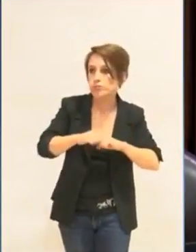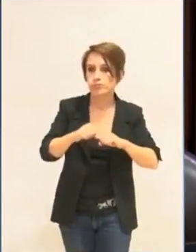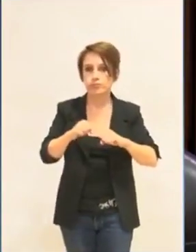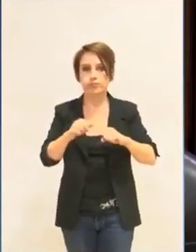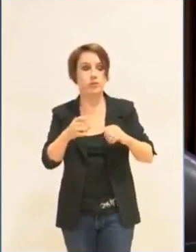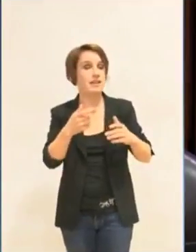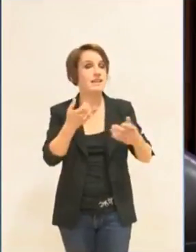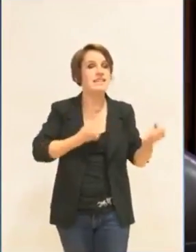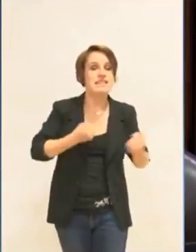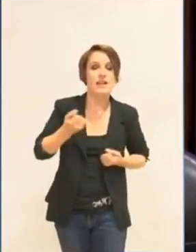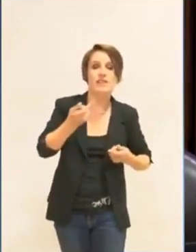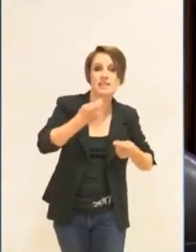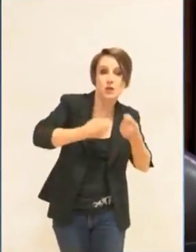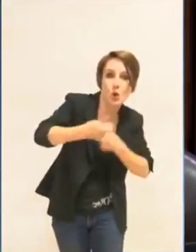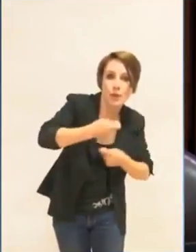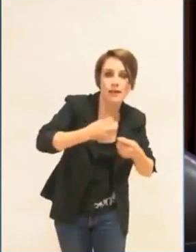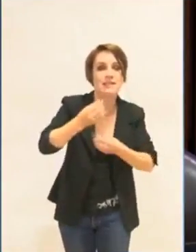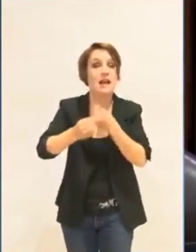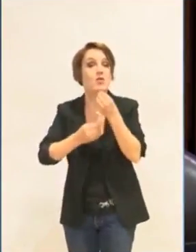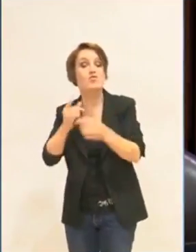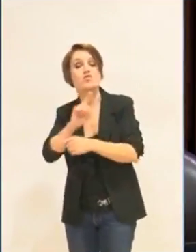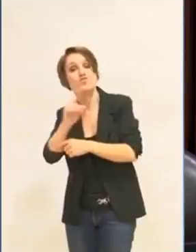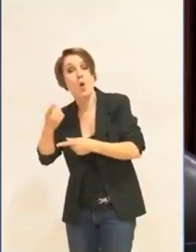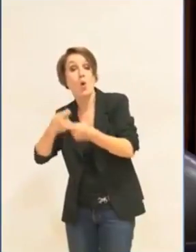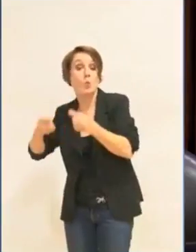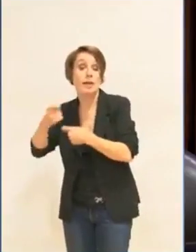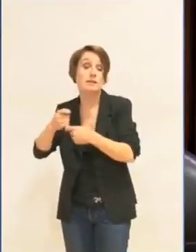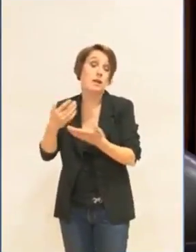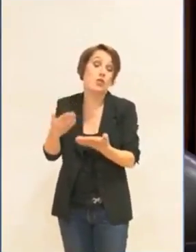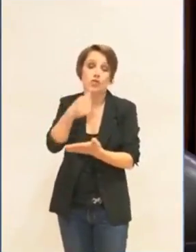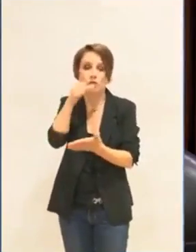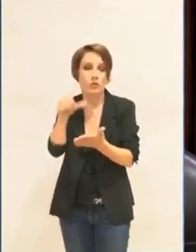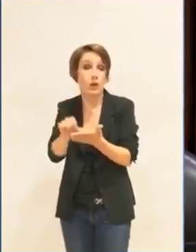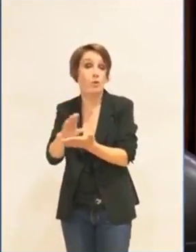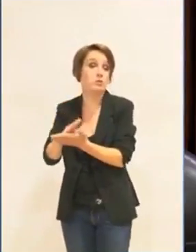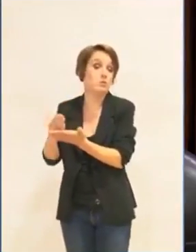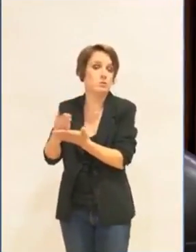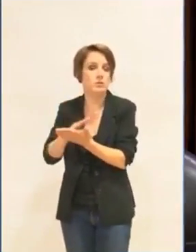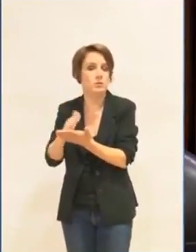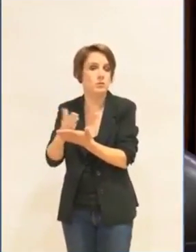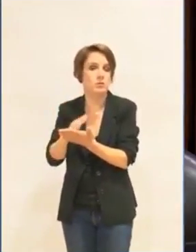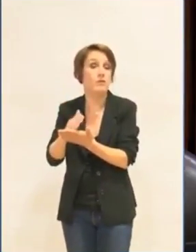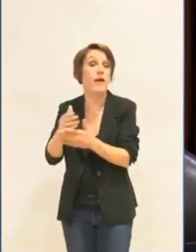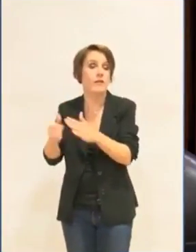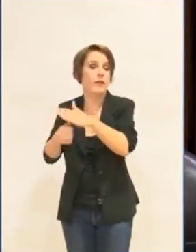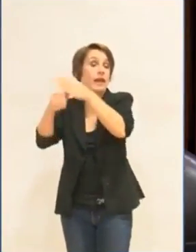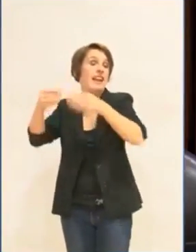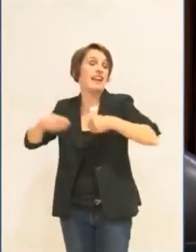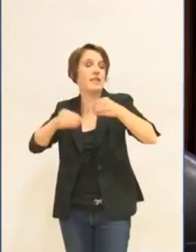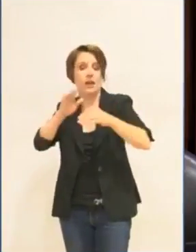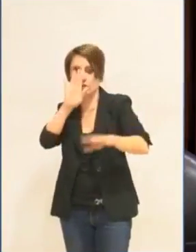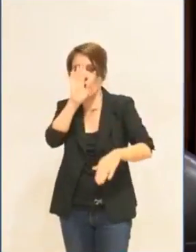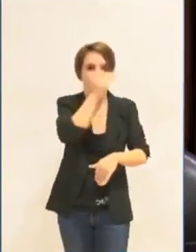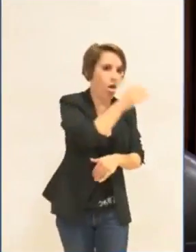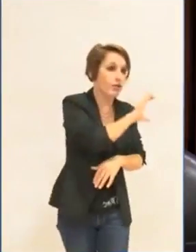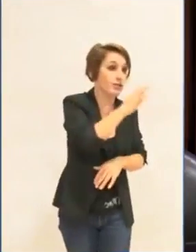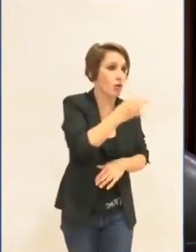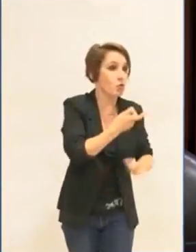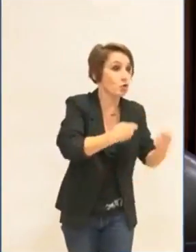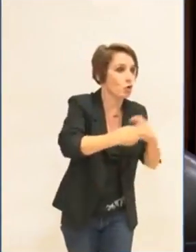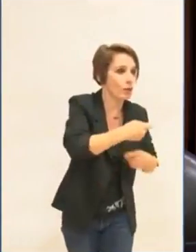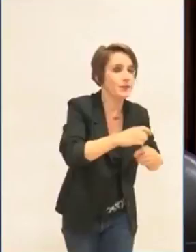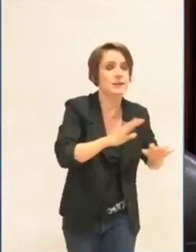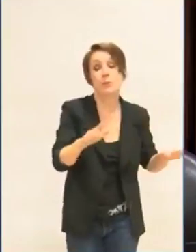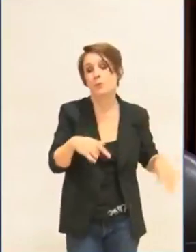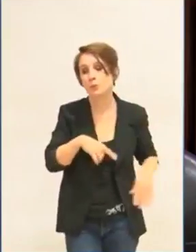services non commerciaux. La Poste, aujourd'hui, est un peu entre les deux, même si les dirigeants de la Poste ont basculé totalement sur le service commercial. On y reviendra tout à